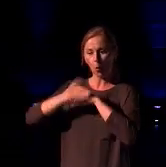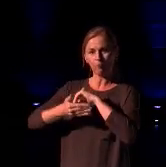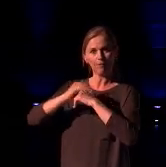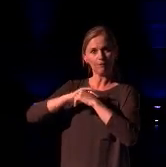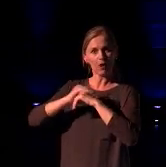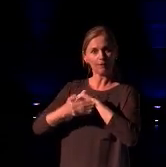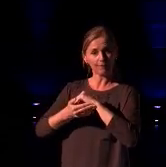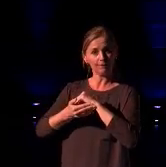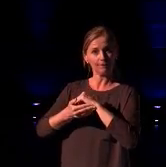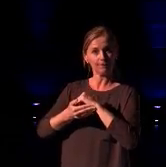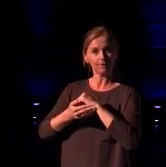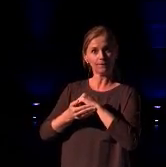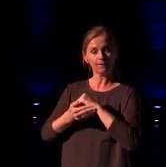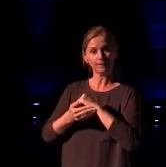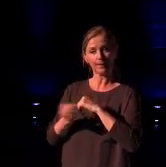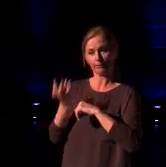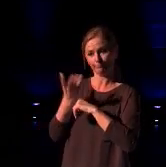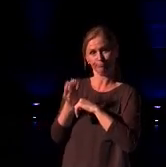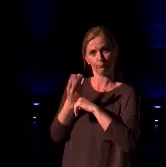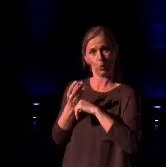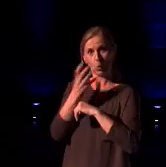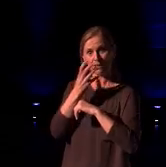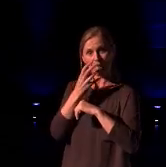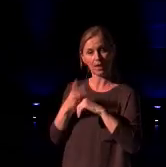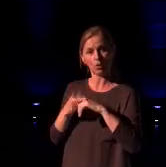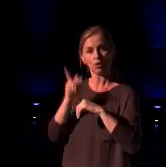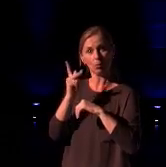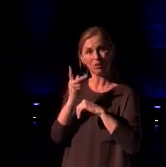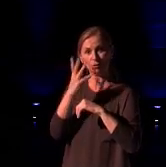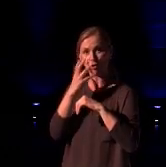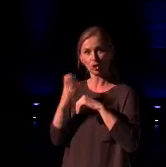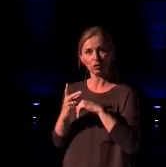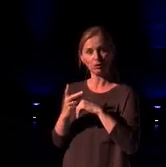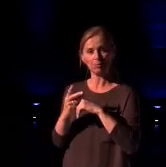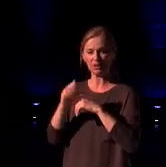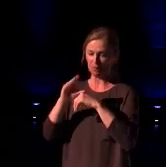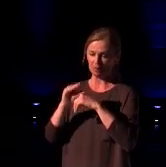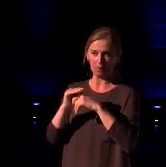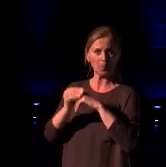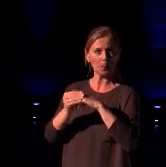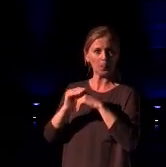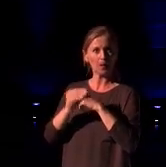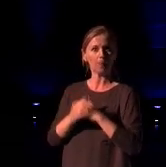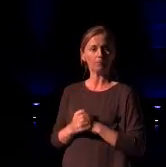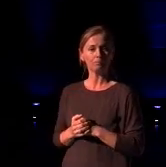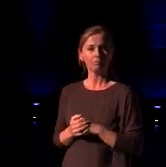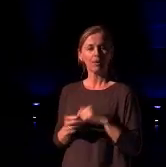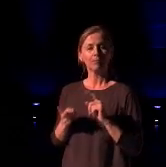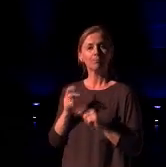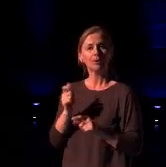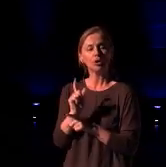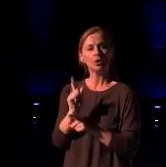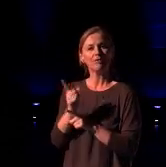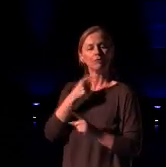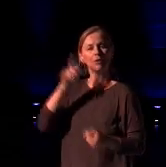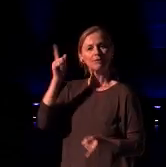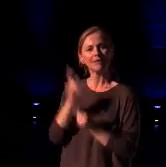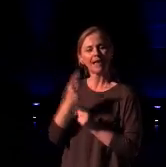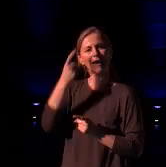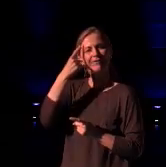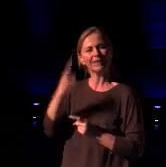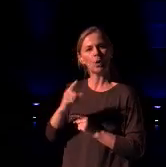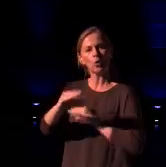hvor vi utveksler oksygen og karbondioksid, blir også mindre. Og vi får dermed redusert evne